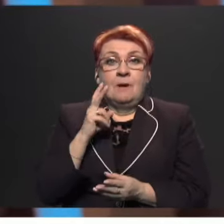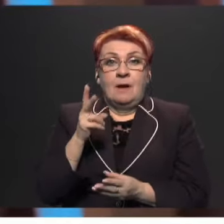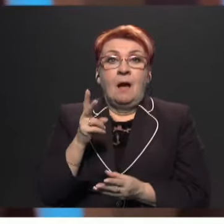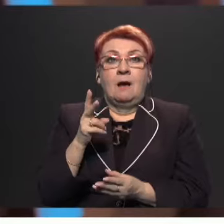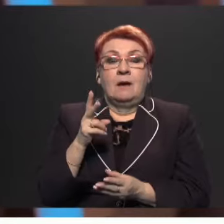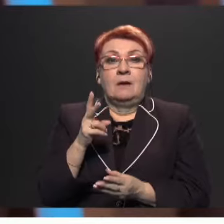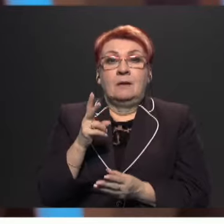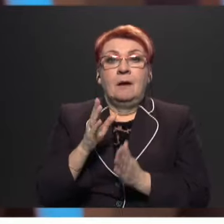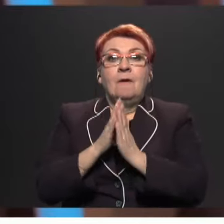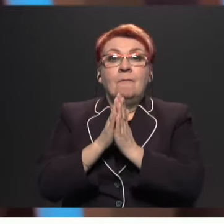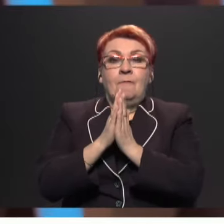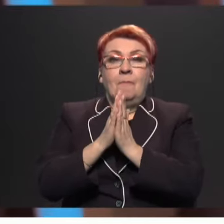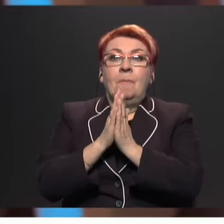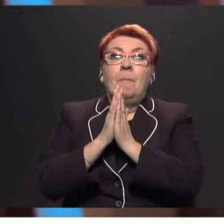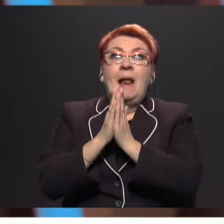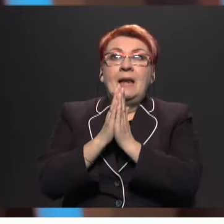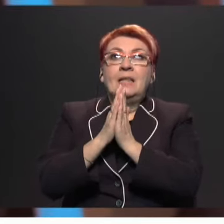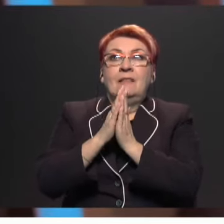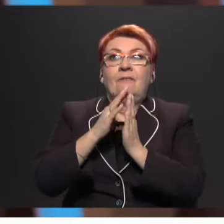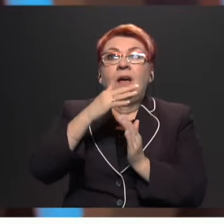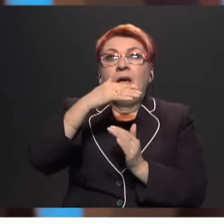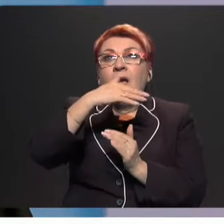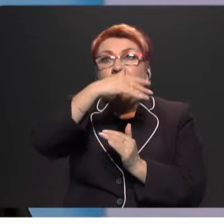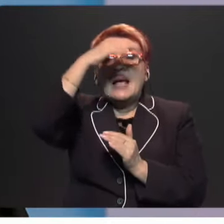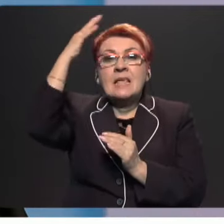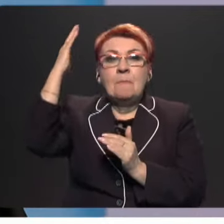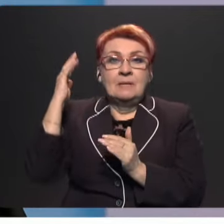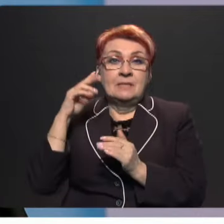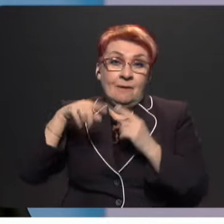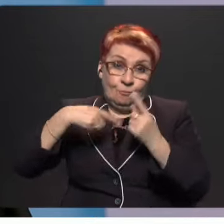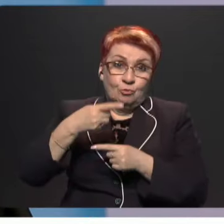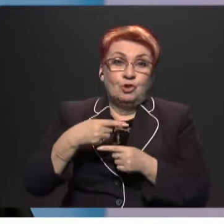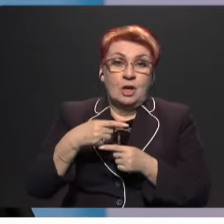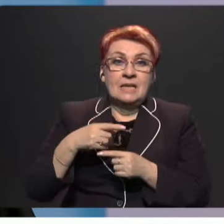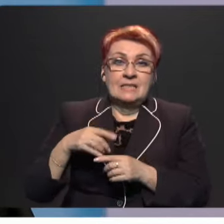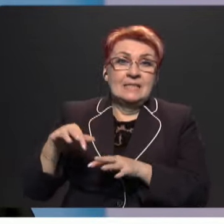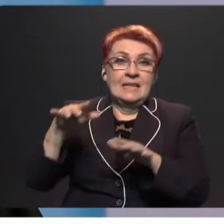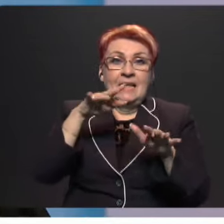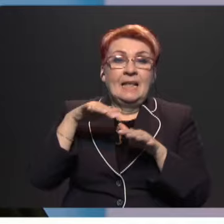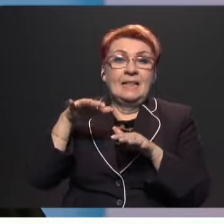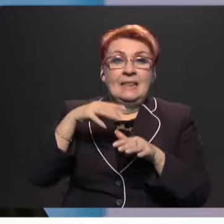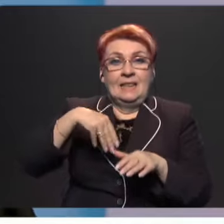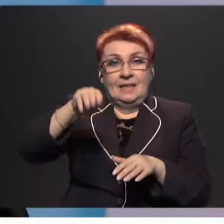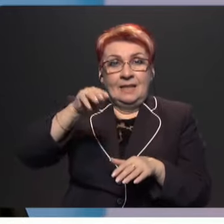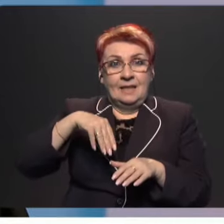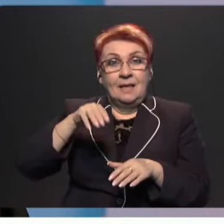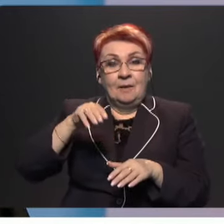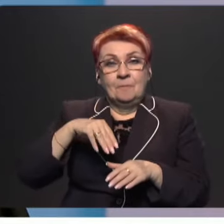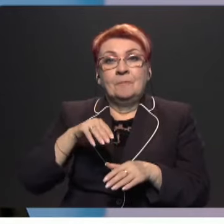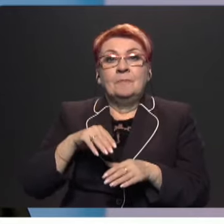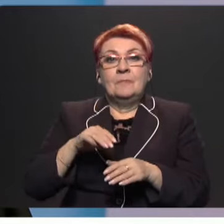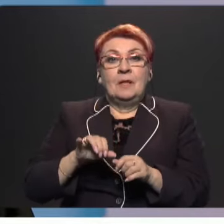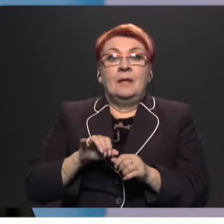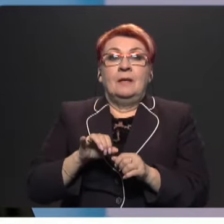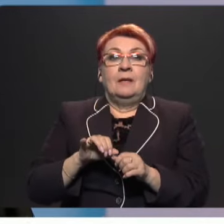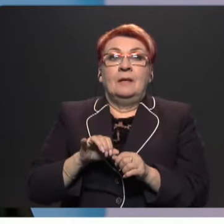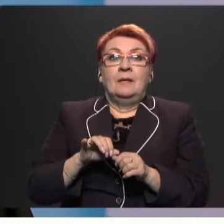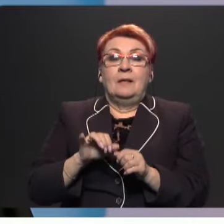восходит к небесам. Но вот через дым благоуханный видим. Священник каждый раз, благословляя кадила, говорит,